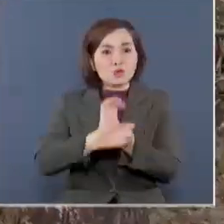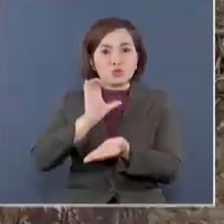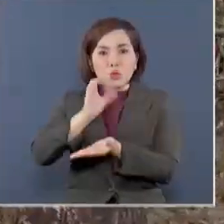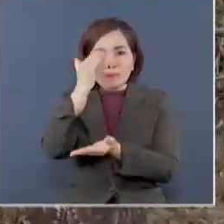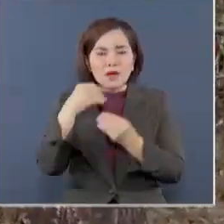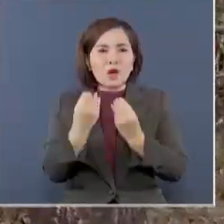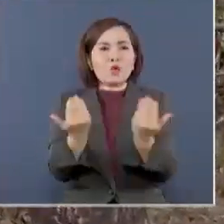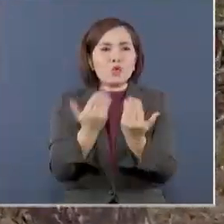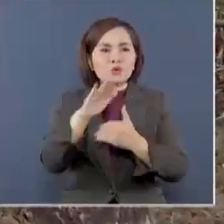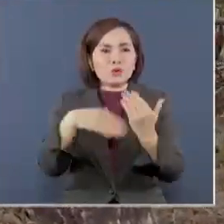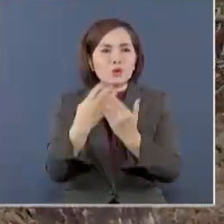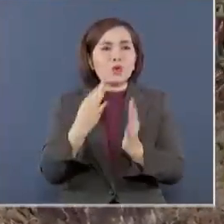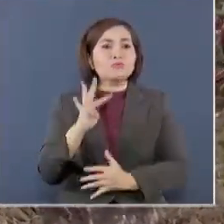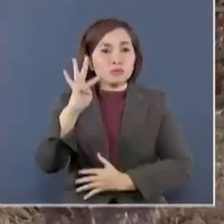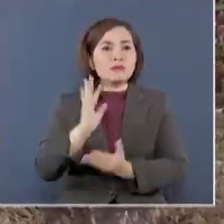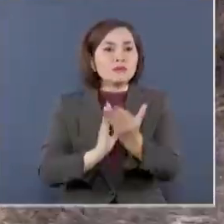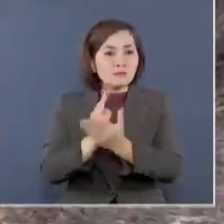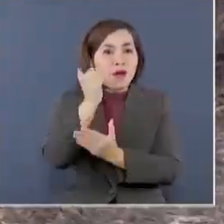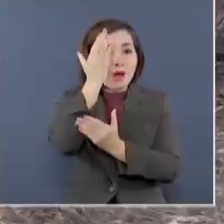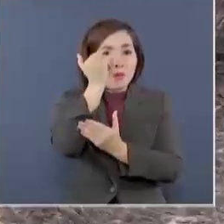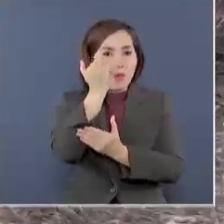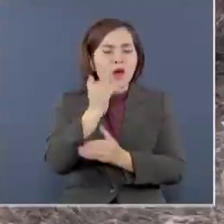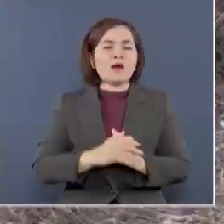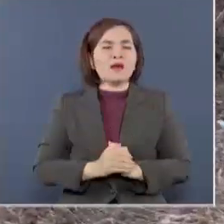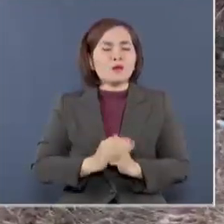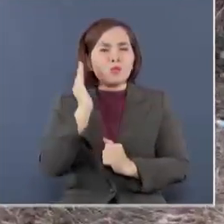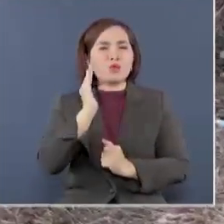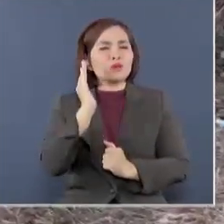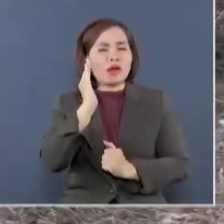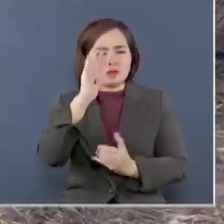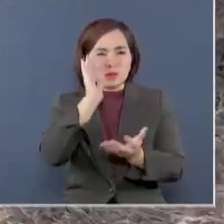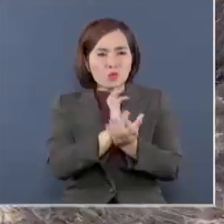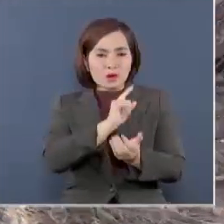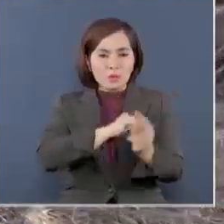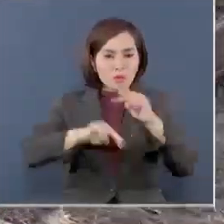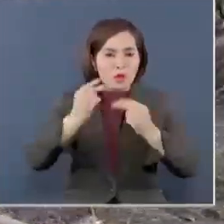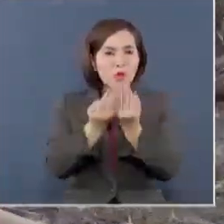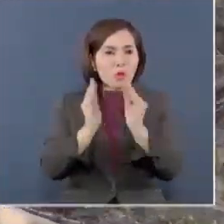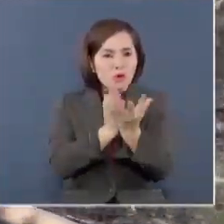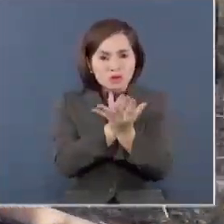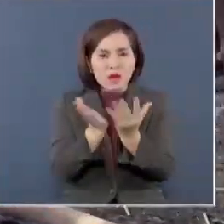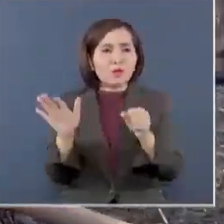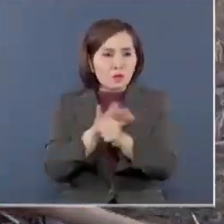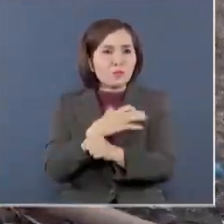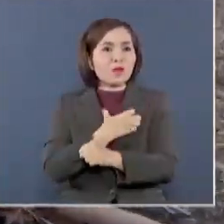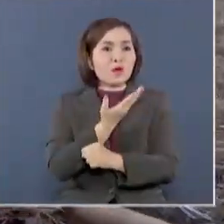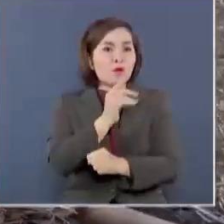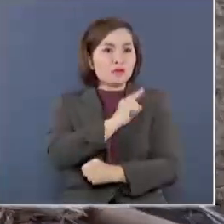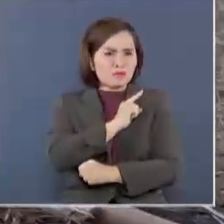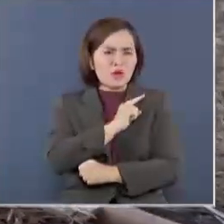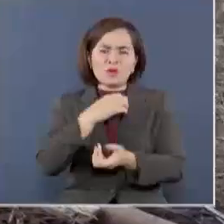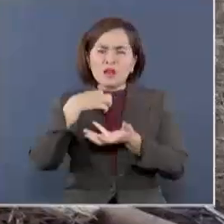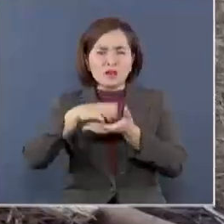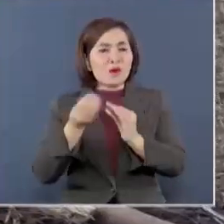ทุกคนเพราะว่าสามีก็คือหมวดอีทเนี่ยเป็นเสาหลักดูแลทุกด้านนะครับนอกจากนี้เธอบอกเลยบอกว่าปัญหายาเสพ